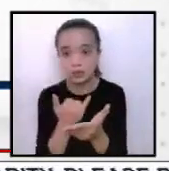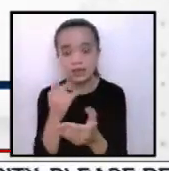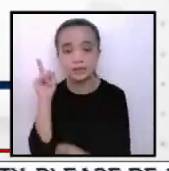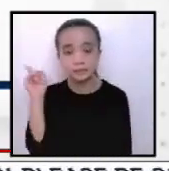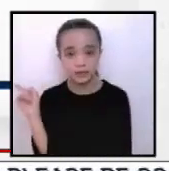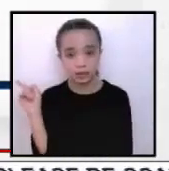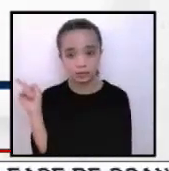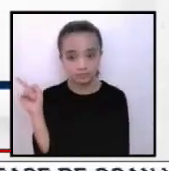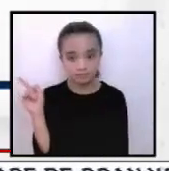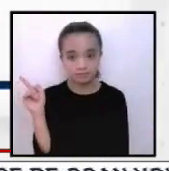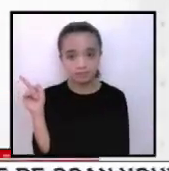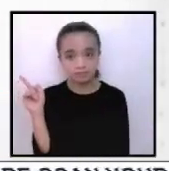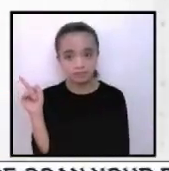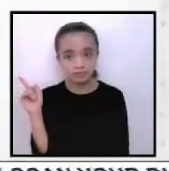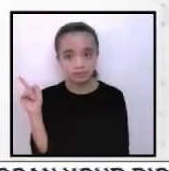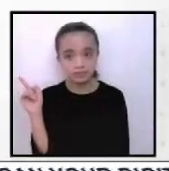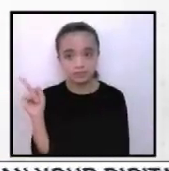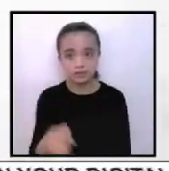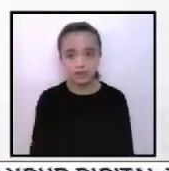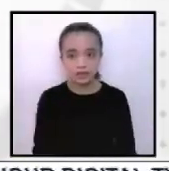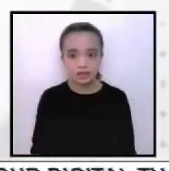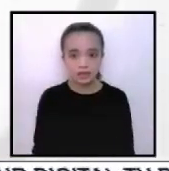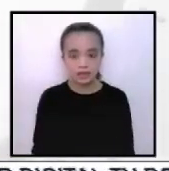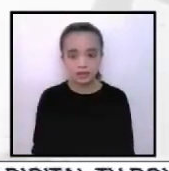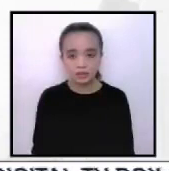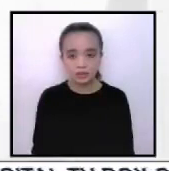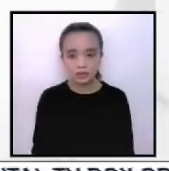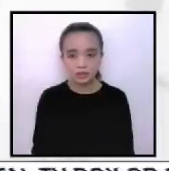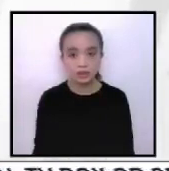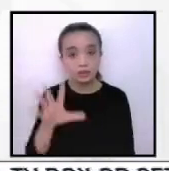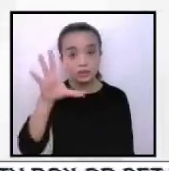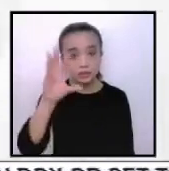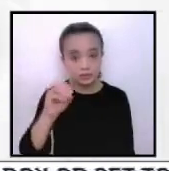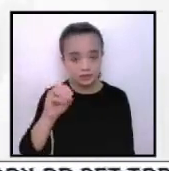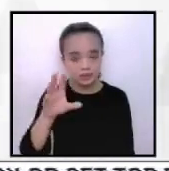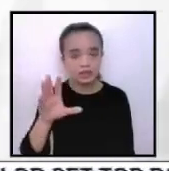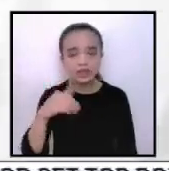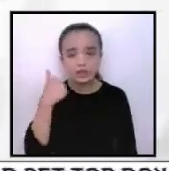3,553,367 na ang mga gumaling. 50 ang mga bago na sa week kaya